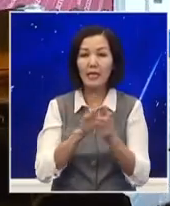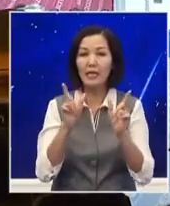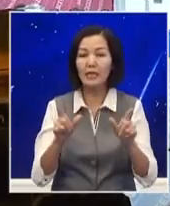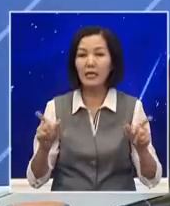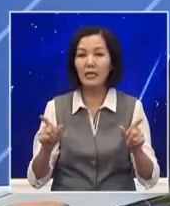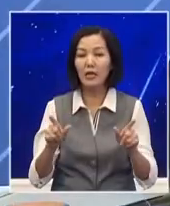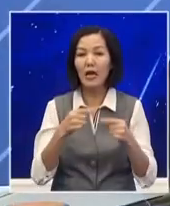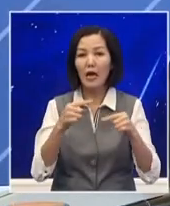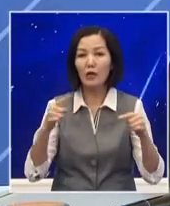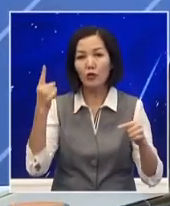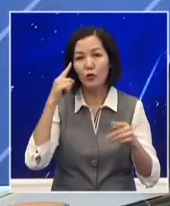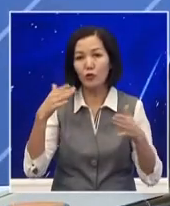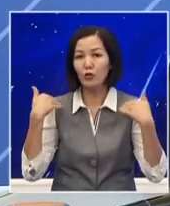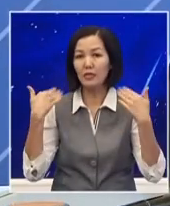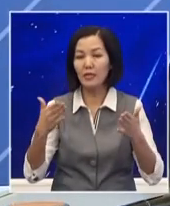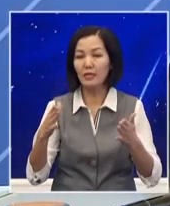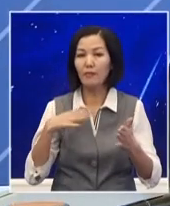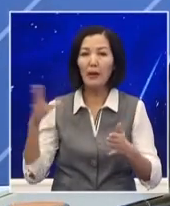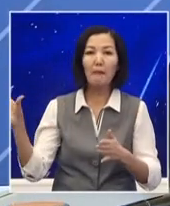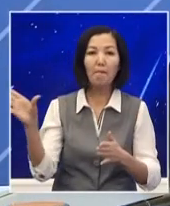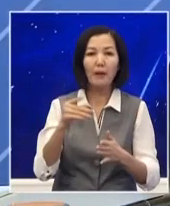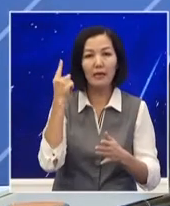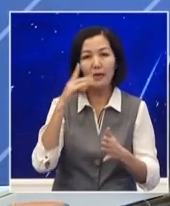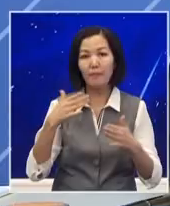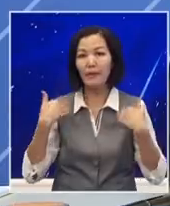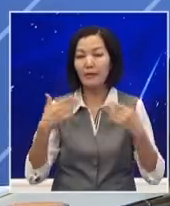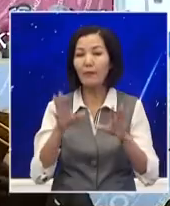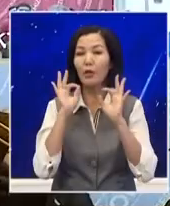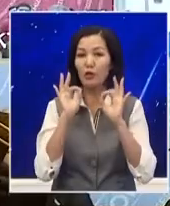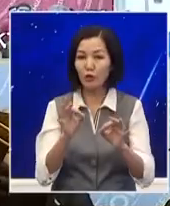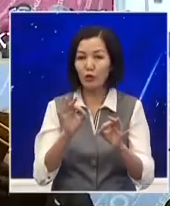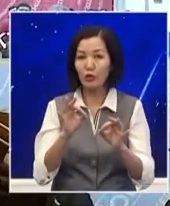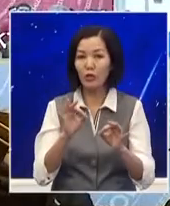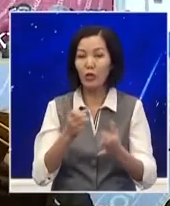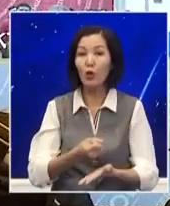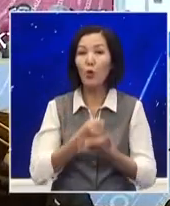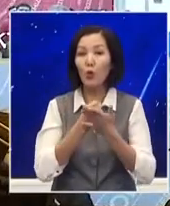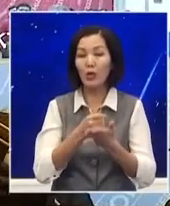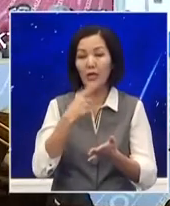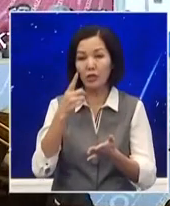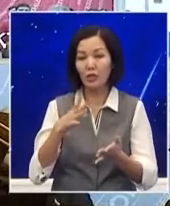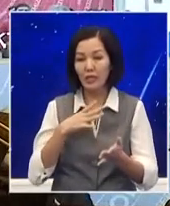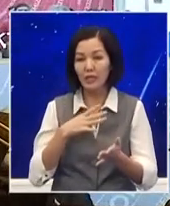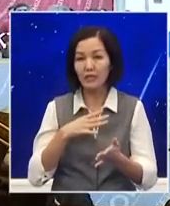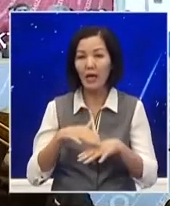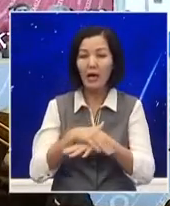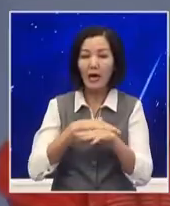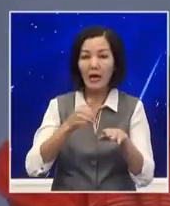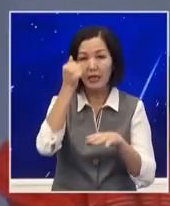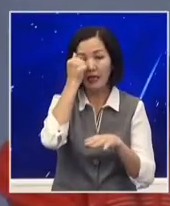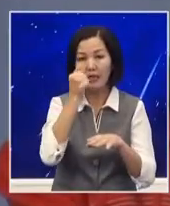ұсыныс тілектерін білдірді. Президент барлығының бастамалары оңды екенін айтып, қолдайтынын жеткізді. Сондай-ақ халық